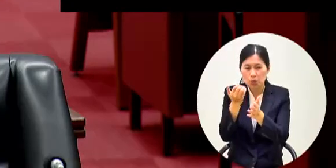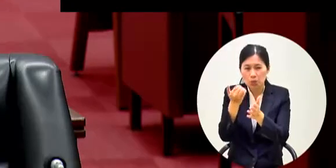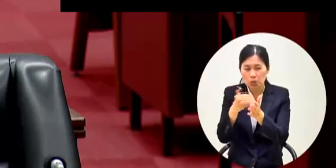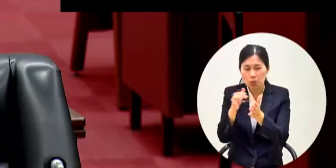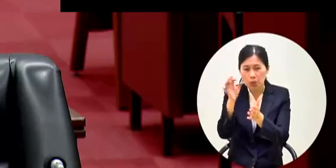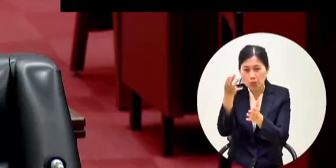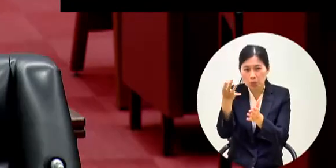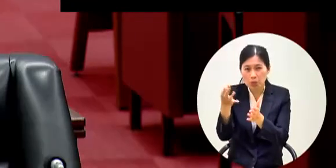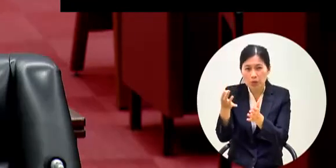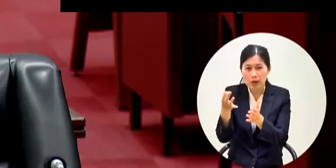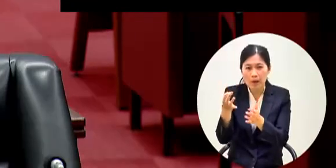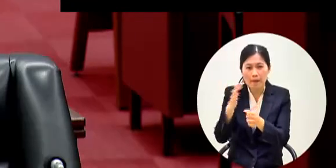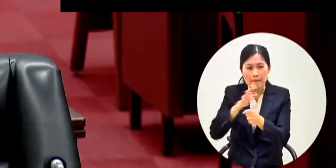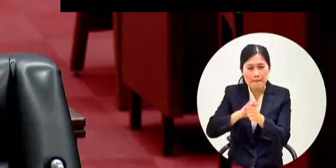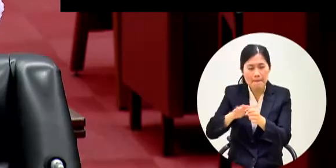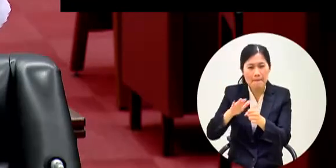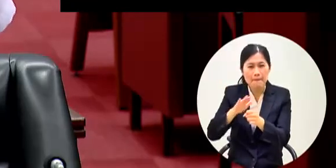费，